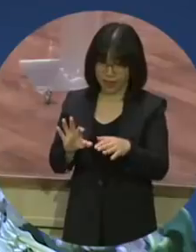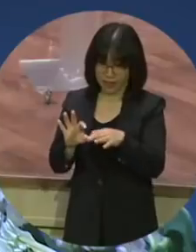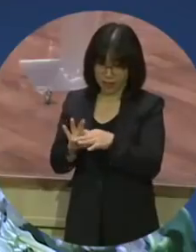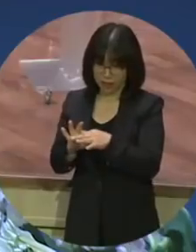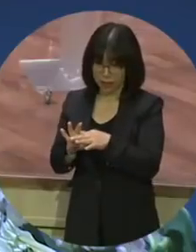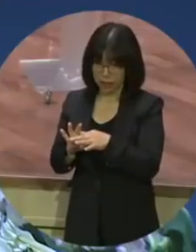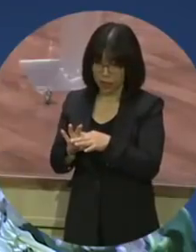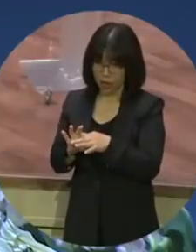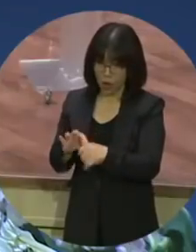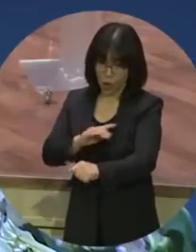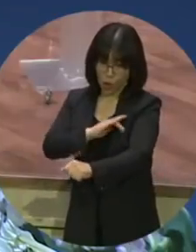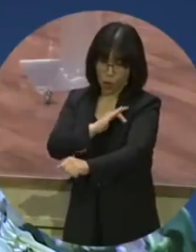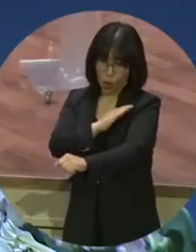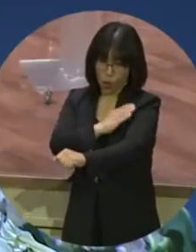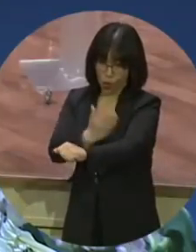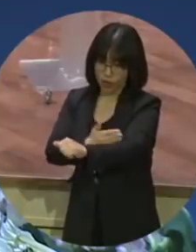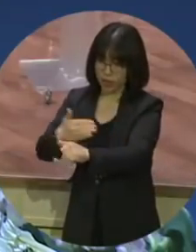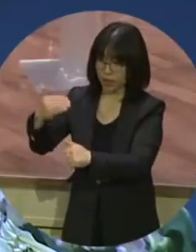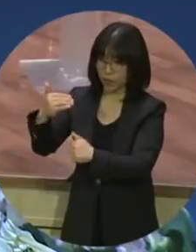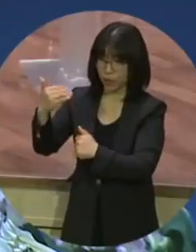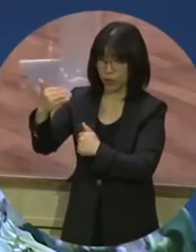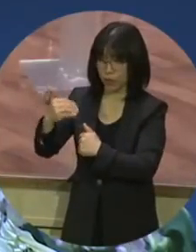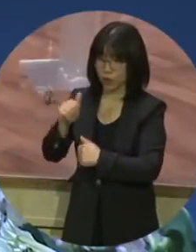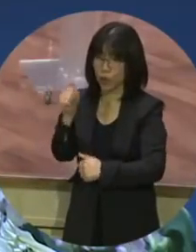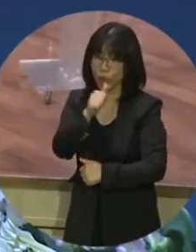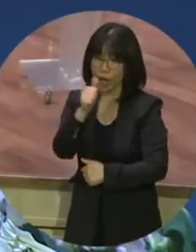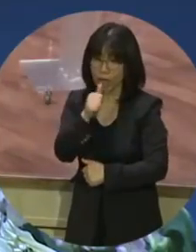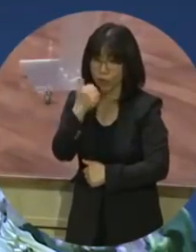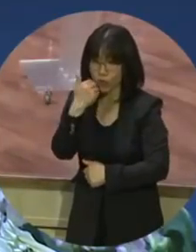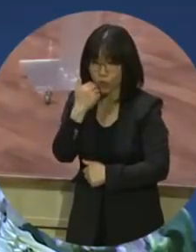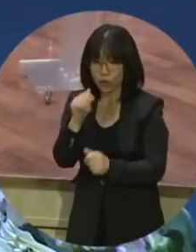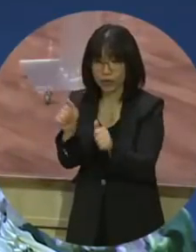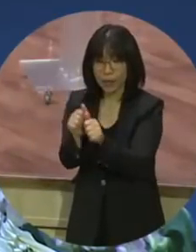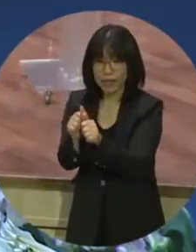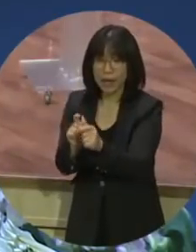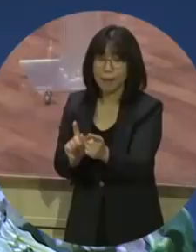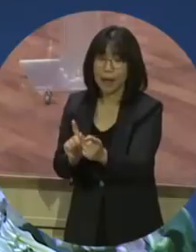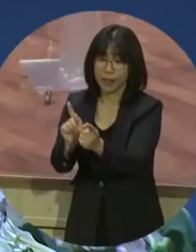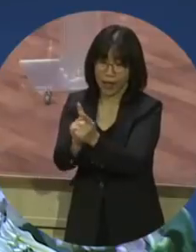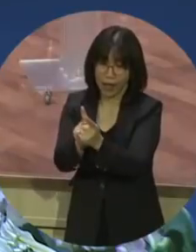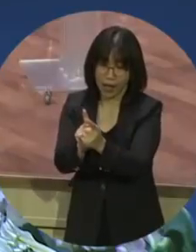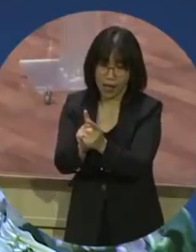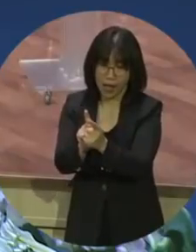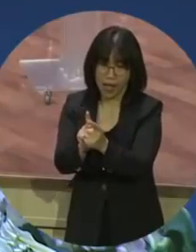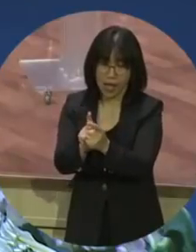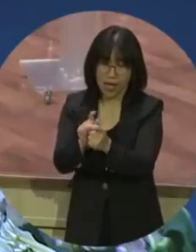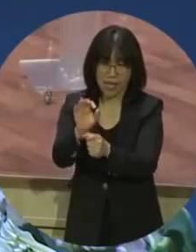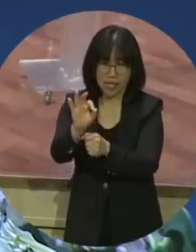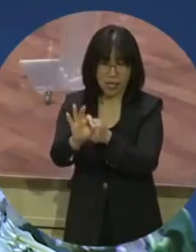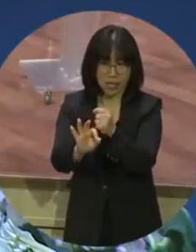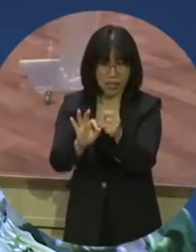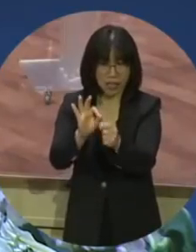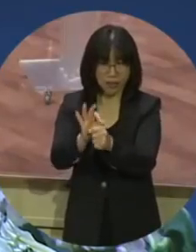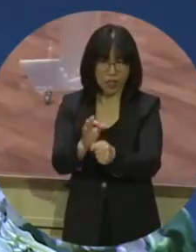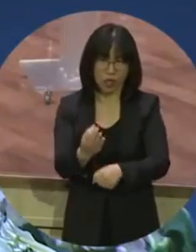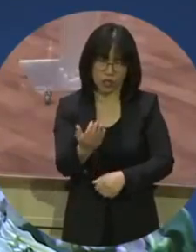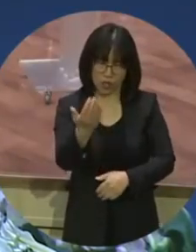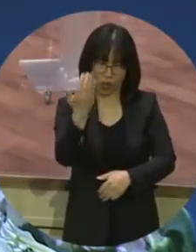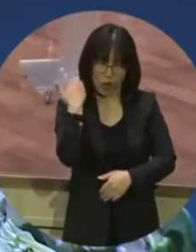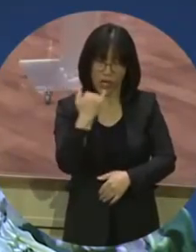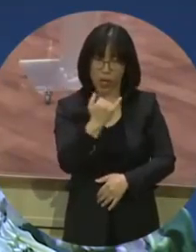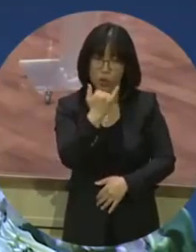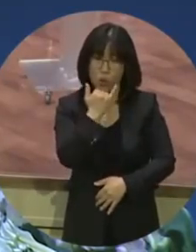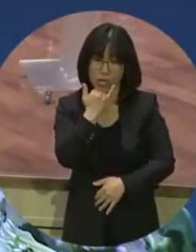어떤 한 남자분을 만나게 됐습니다. 이분이 십몇 년 전에 독일 주재원으로 온 가족이 함께 독일로 이제